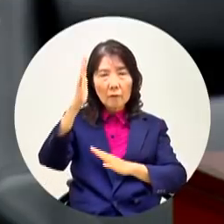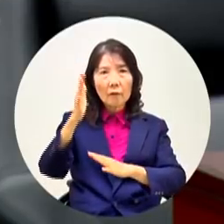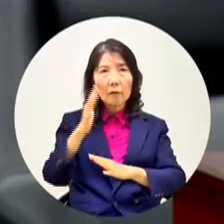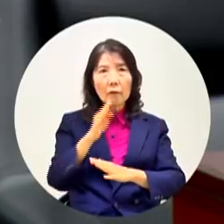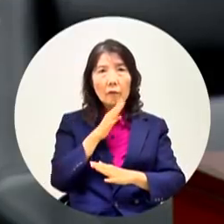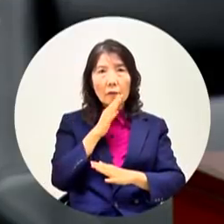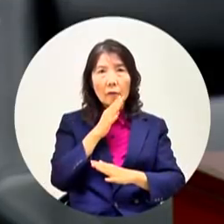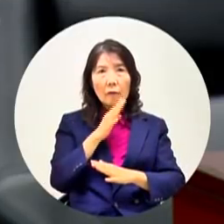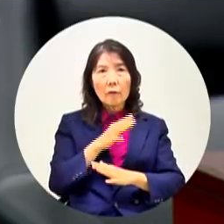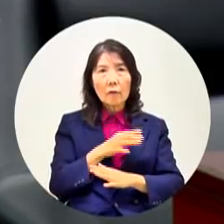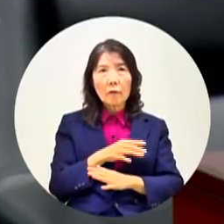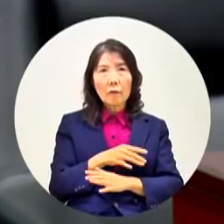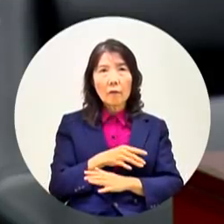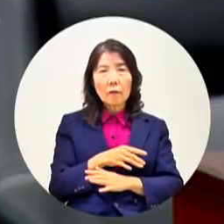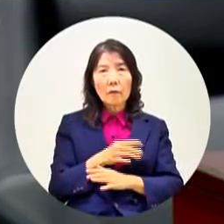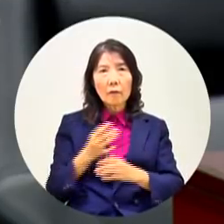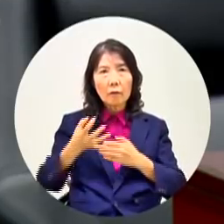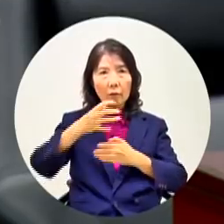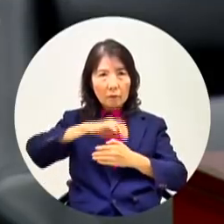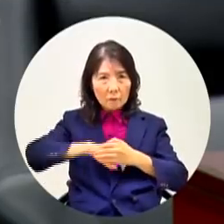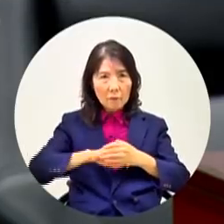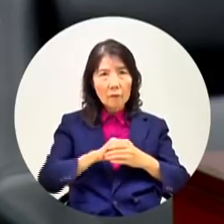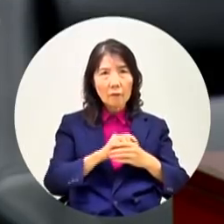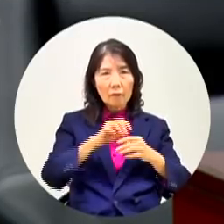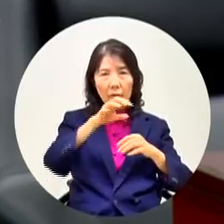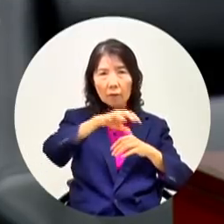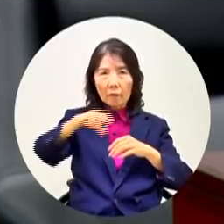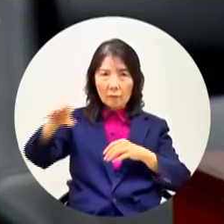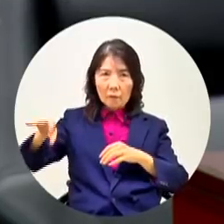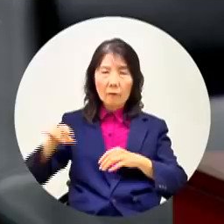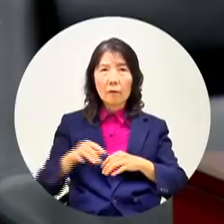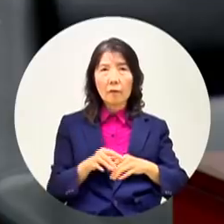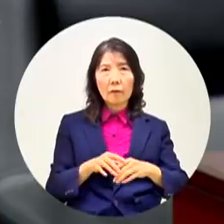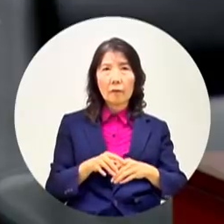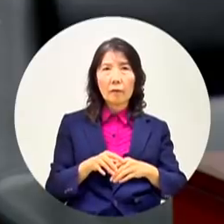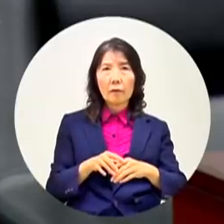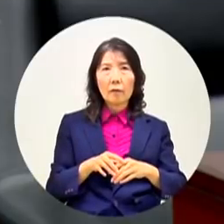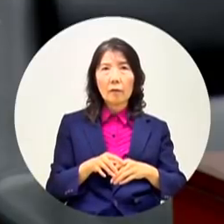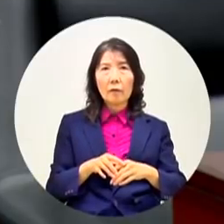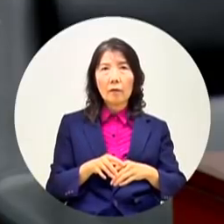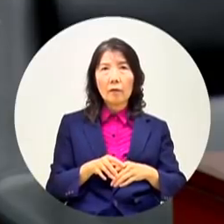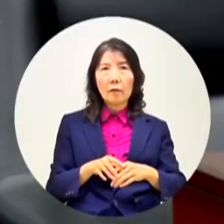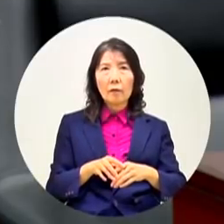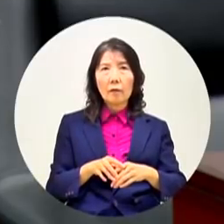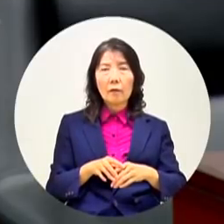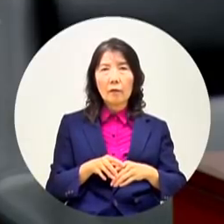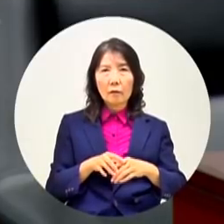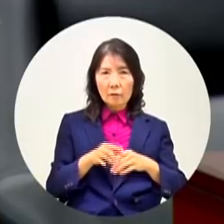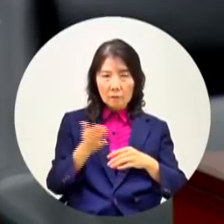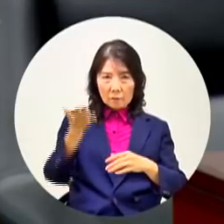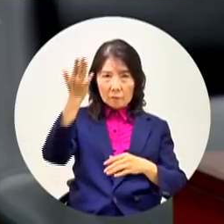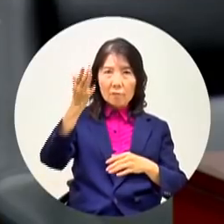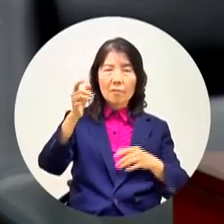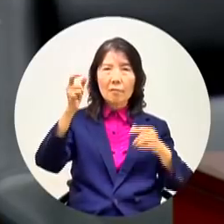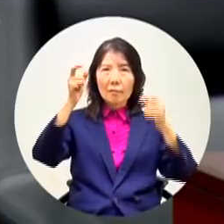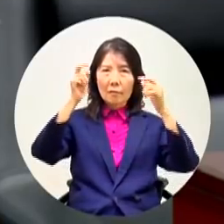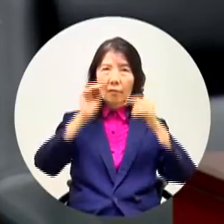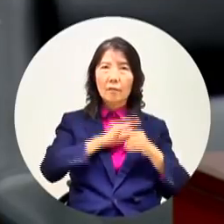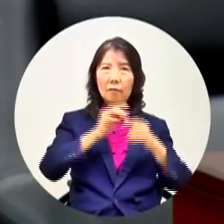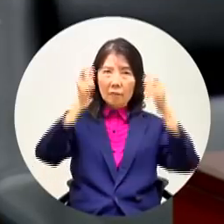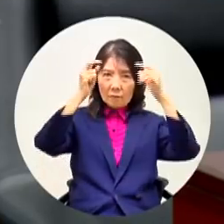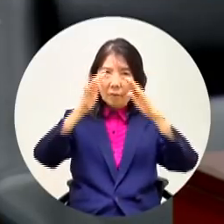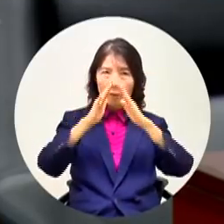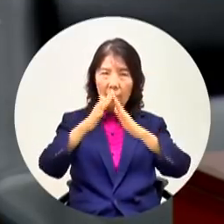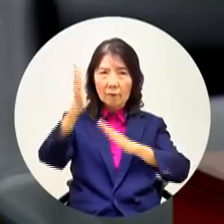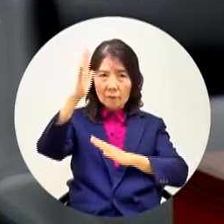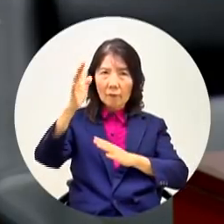高雄市政府包括所有的局处，就是顶管的，就是高雄市政府。高雄市政府涵盖的，就是